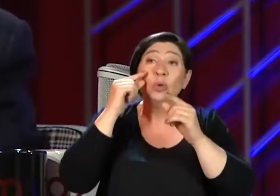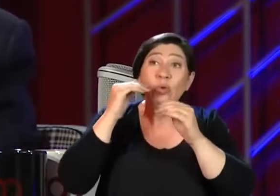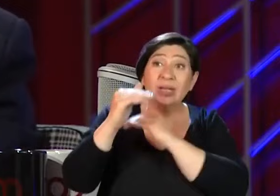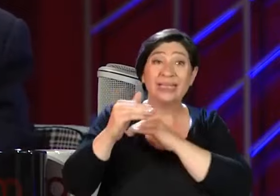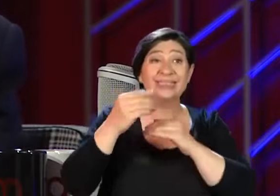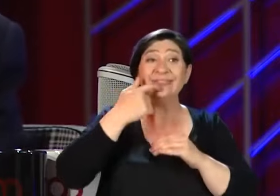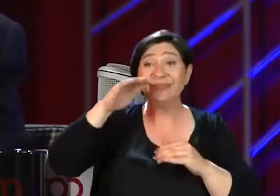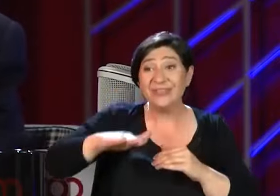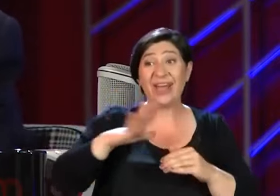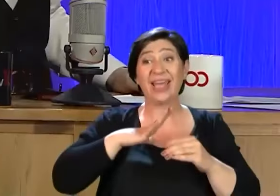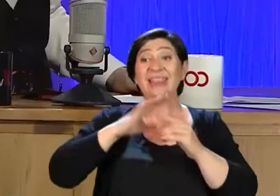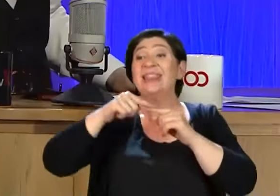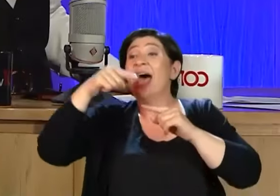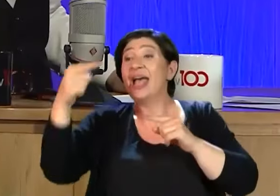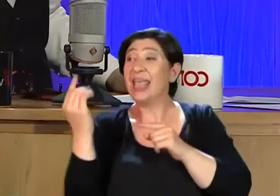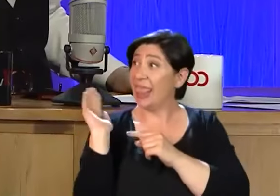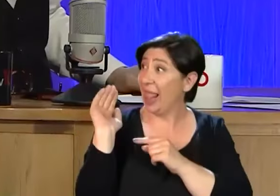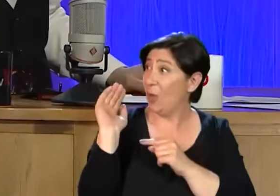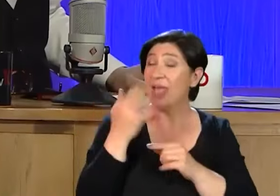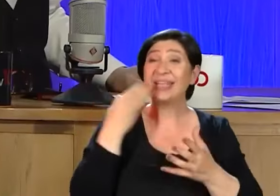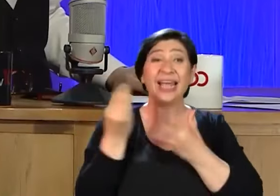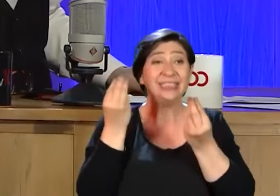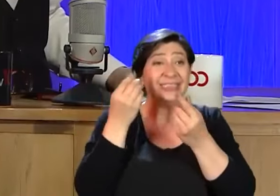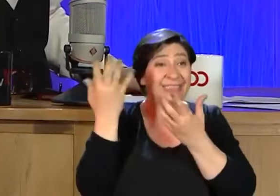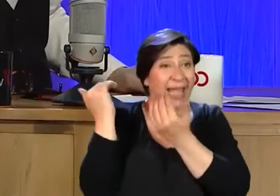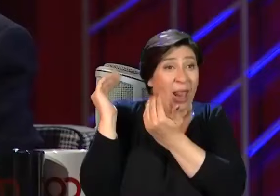bile var. Hmm. Daha ötesi var, geliyor yani cıvıl